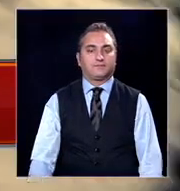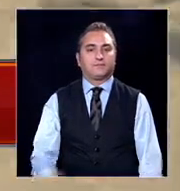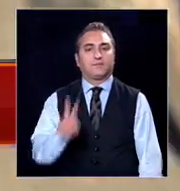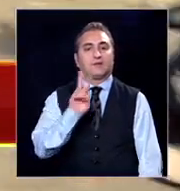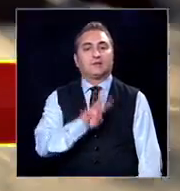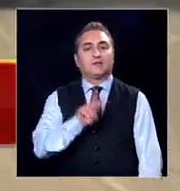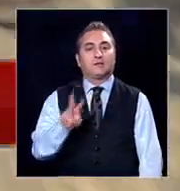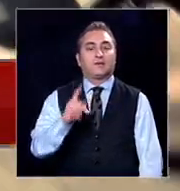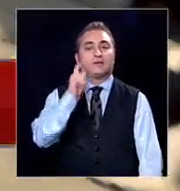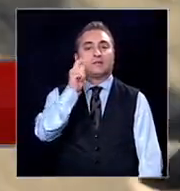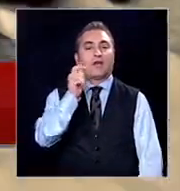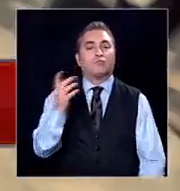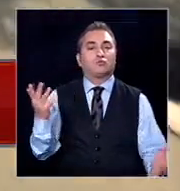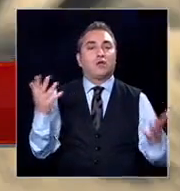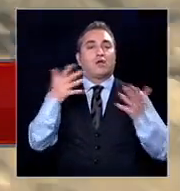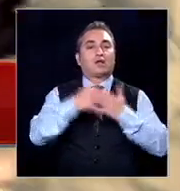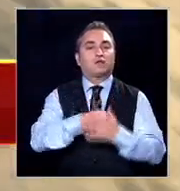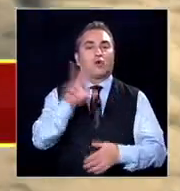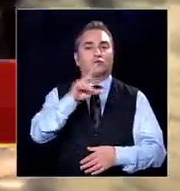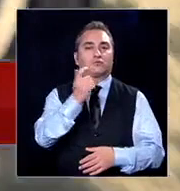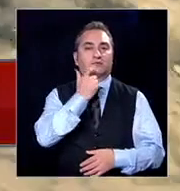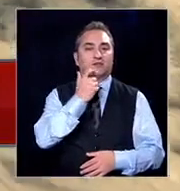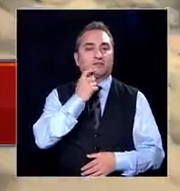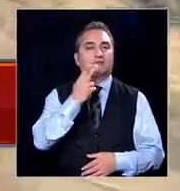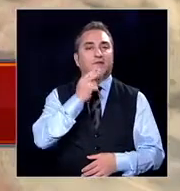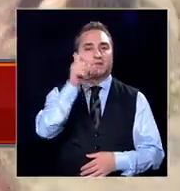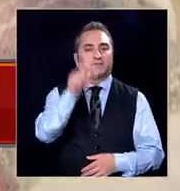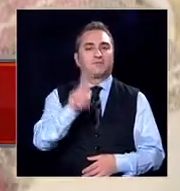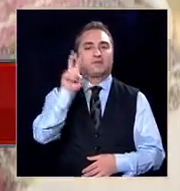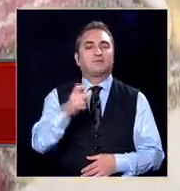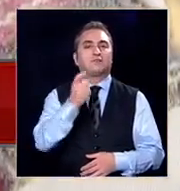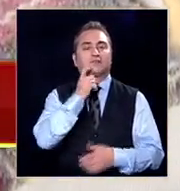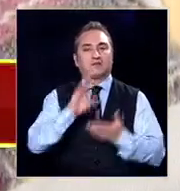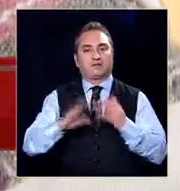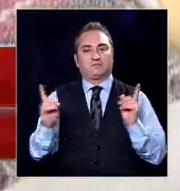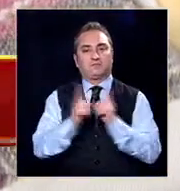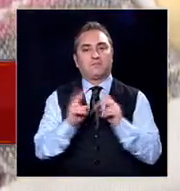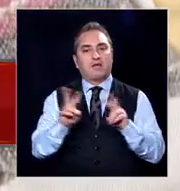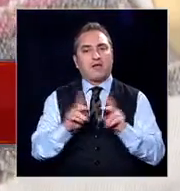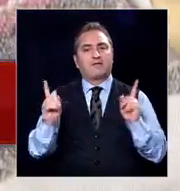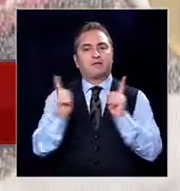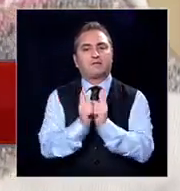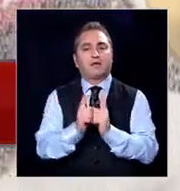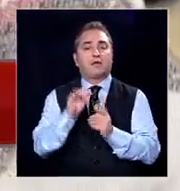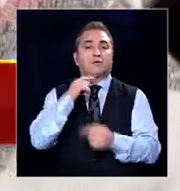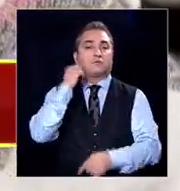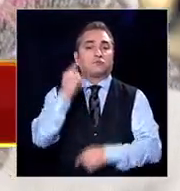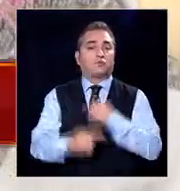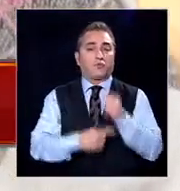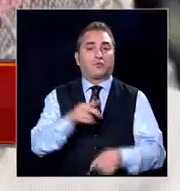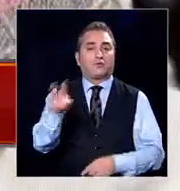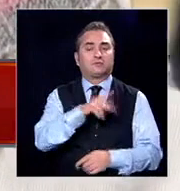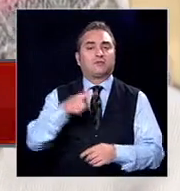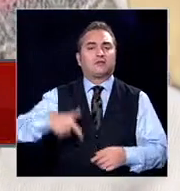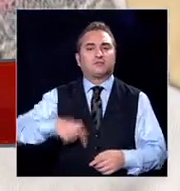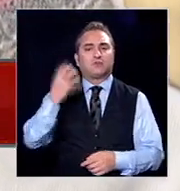Temmuz gecesiydi. 30 yaşındaki Öznur Güzelses ve 28 yaşındaki Merve Çavuşoğlu iddiaya göre İzmir'de